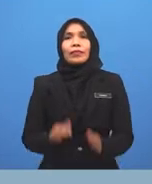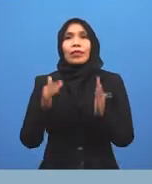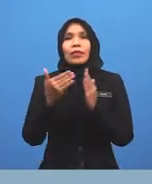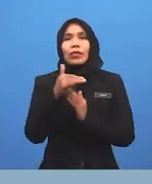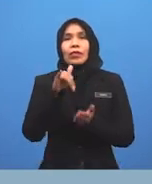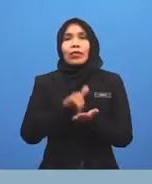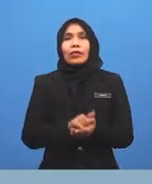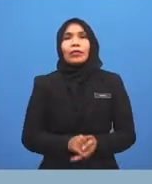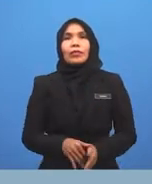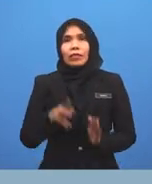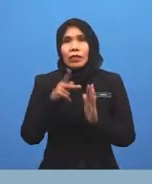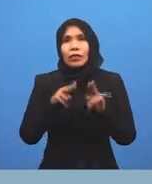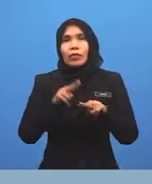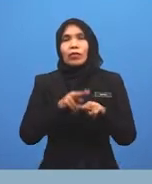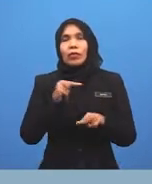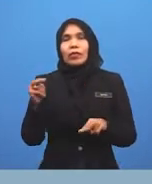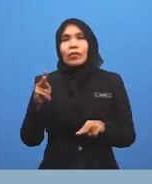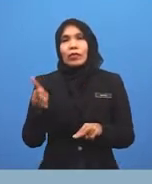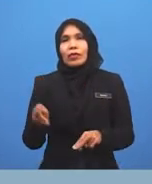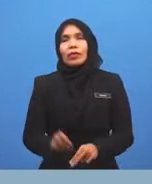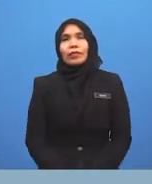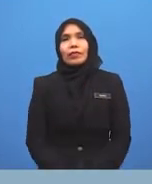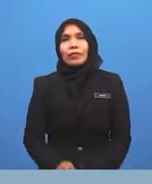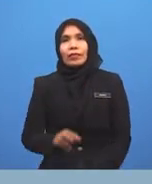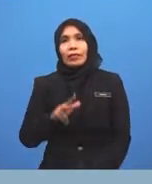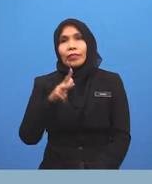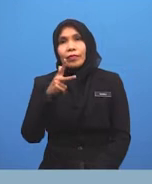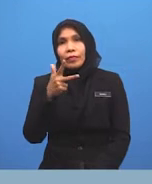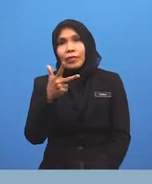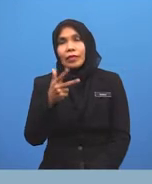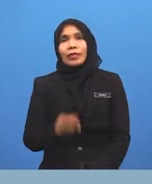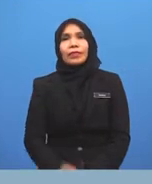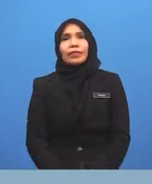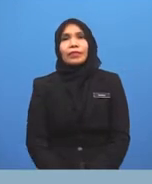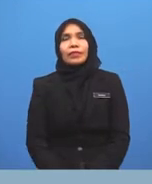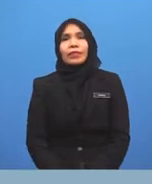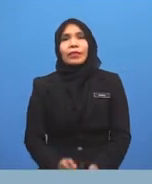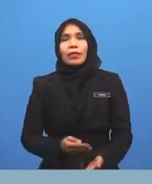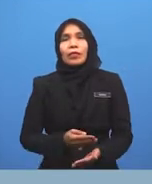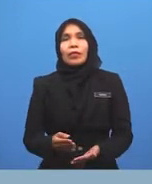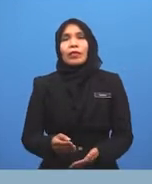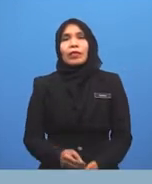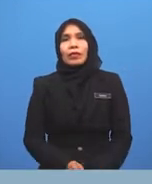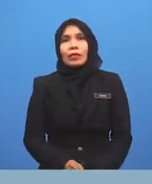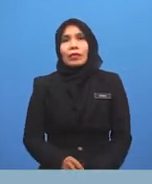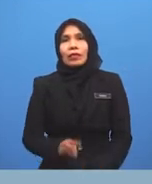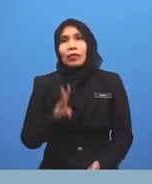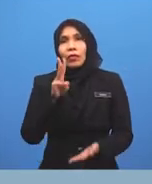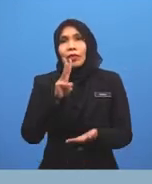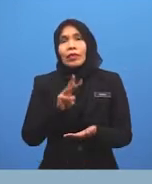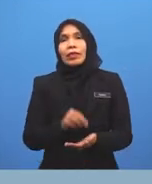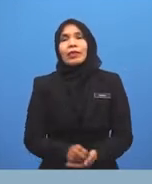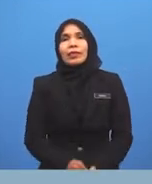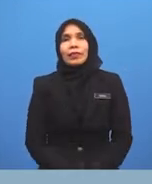Oleh itu, kedudukan tangan kanan perlu dipusingkan bagi mewakili kutub utara di sebelah kiri